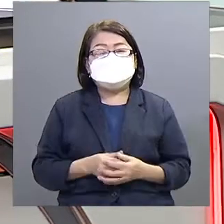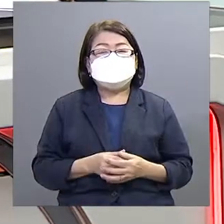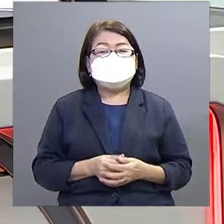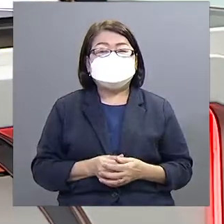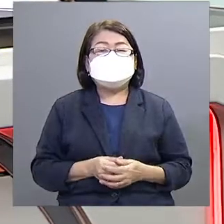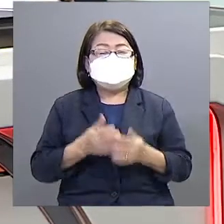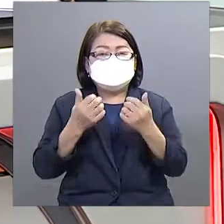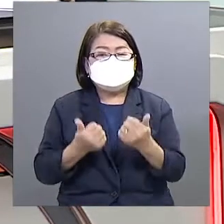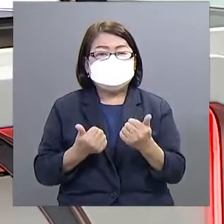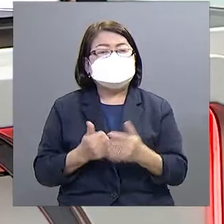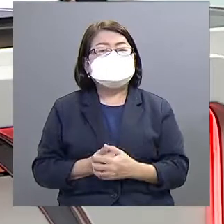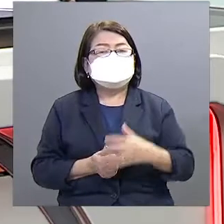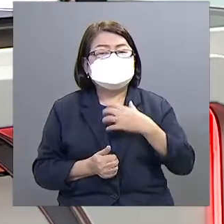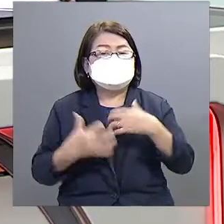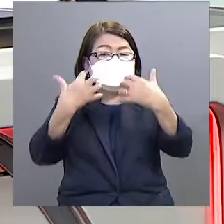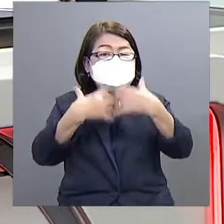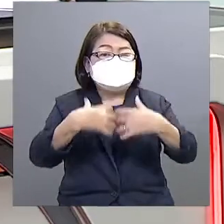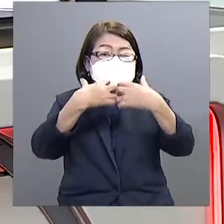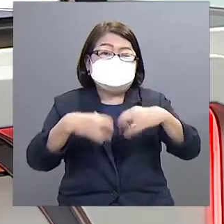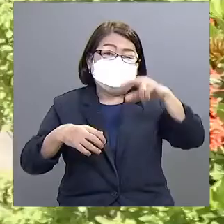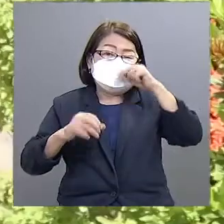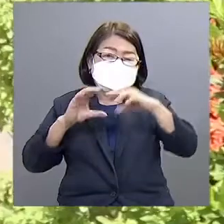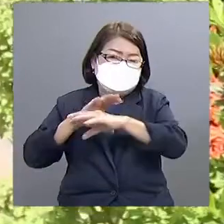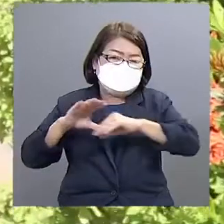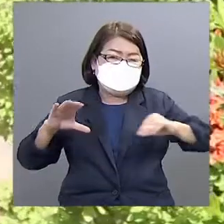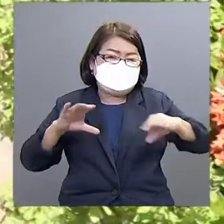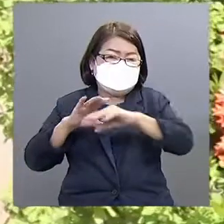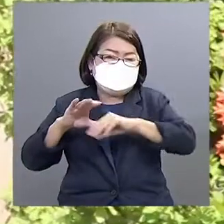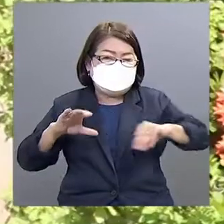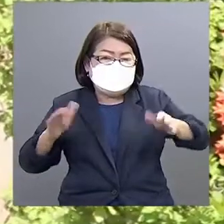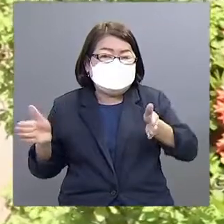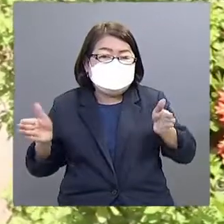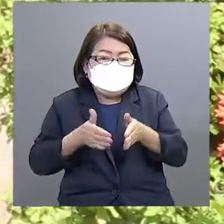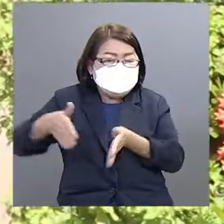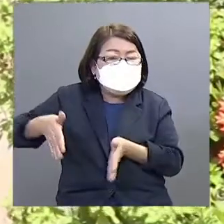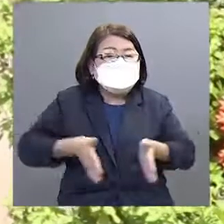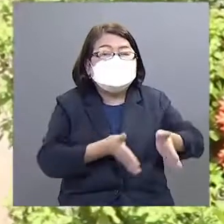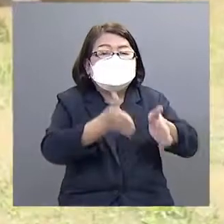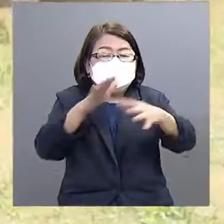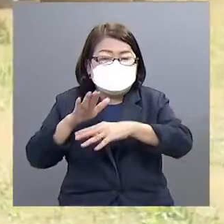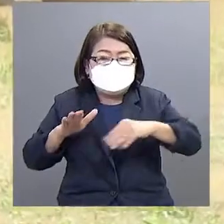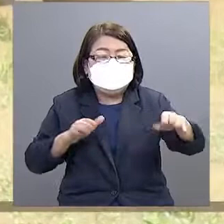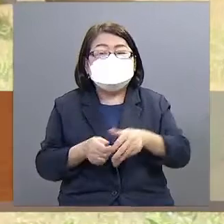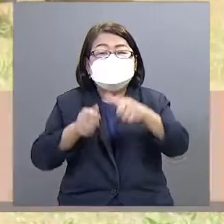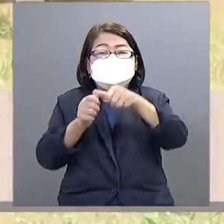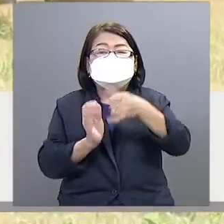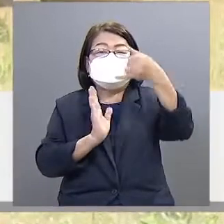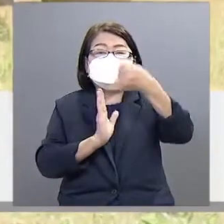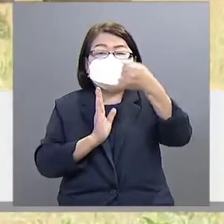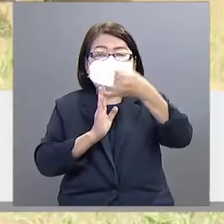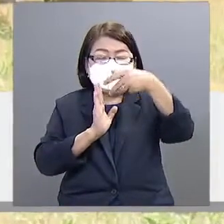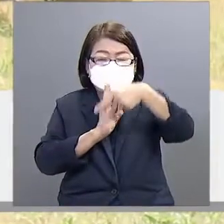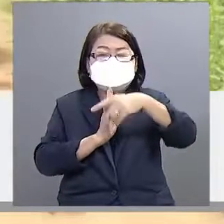ที่จะเร่งระบายน้ำลงสู่ลำน้ำสาขาค่ะที่จังหวัดพิจิตรนะคะชาวบ้านวังหลุมในอำเภอตะพานหิน